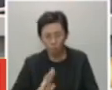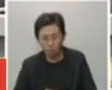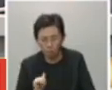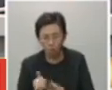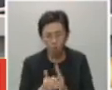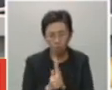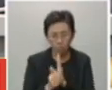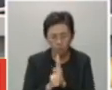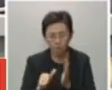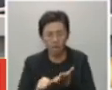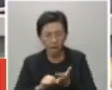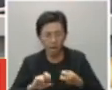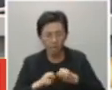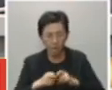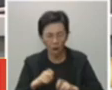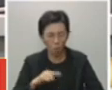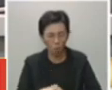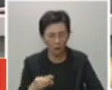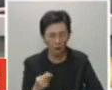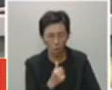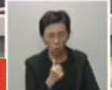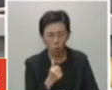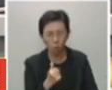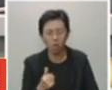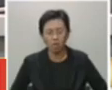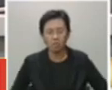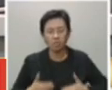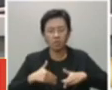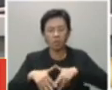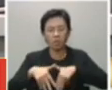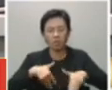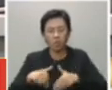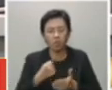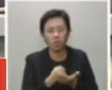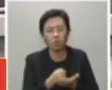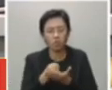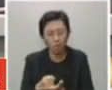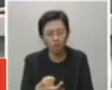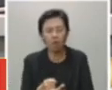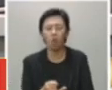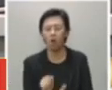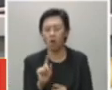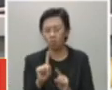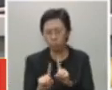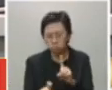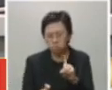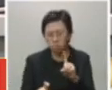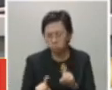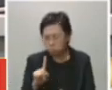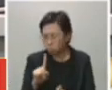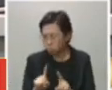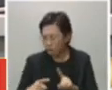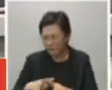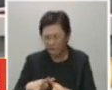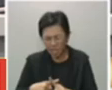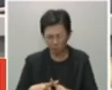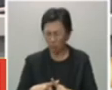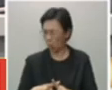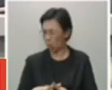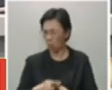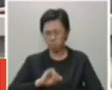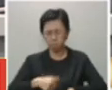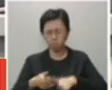กต้องทันเวลาและรักษาชีวิตพี่น้องประชาชนไม่ให้มันสูญเสียไปมากกว่านี้นั่น